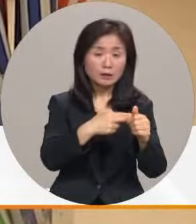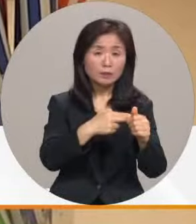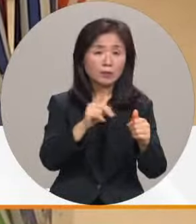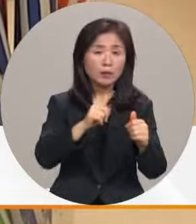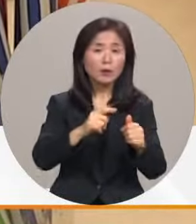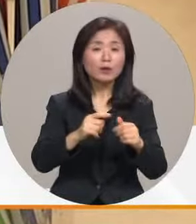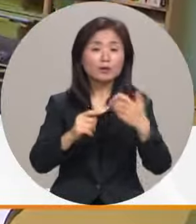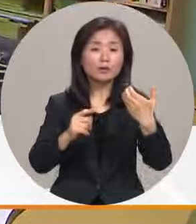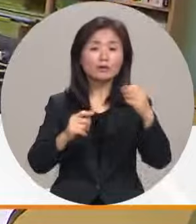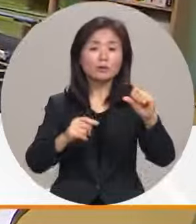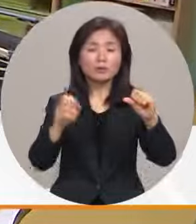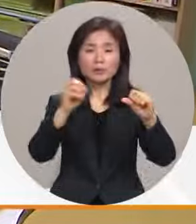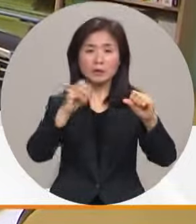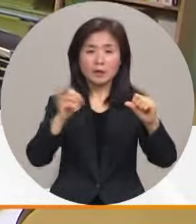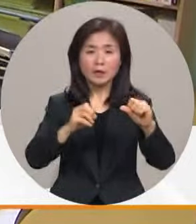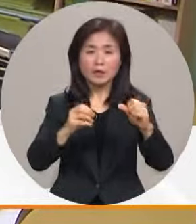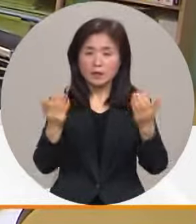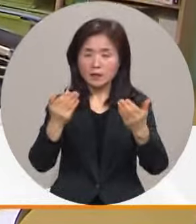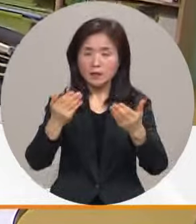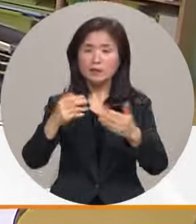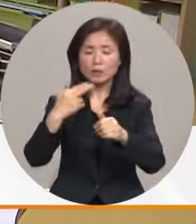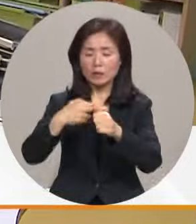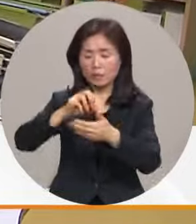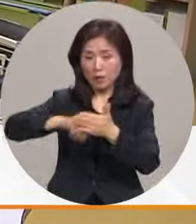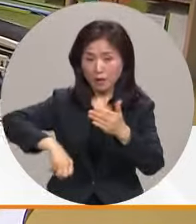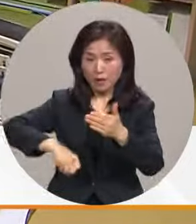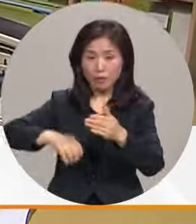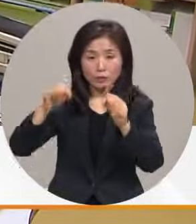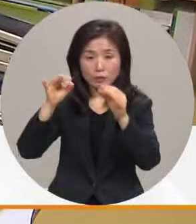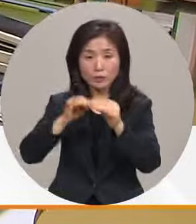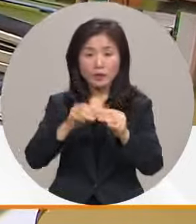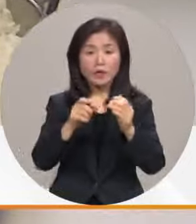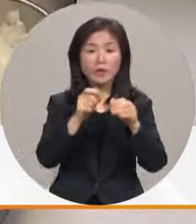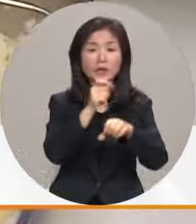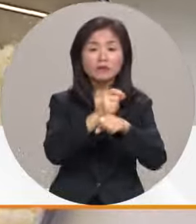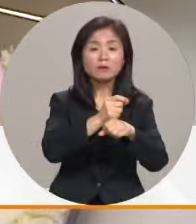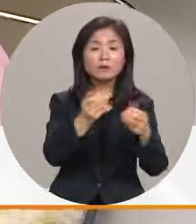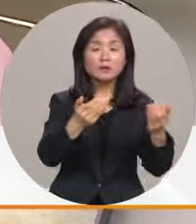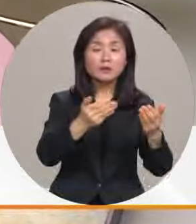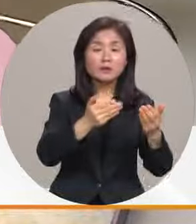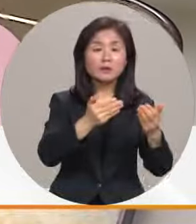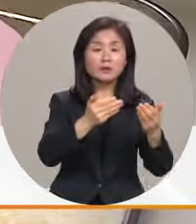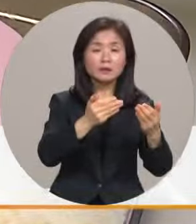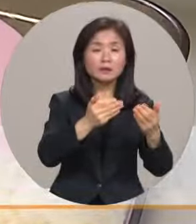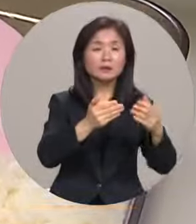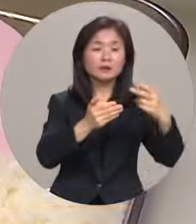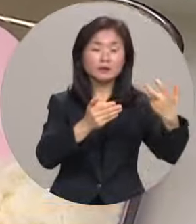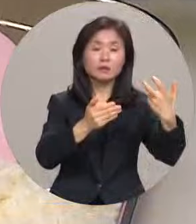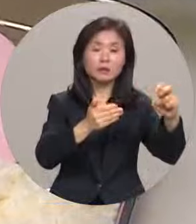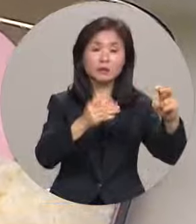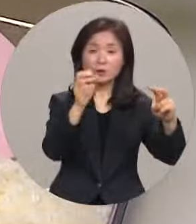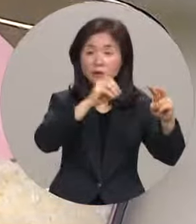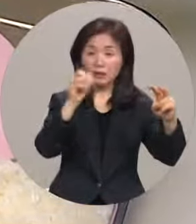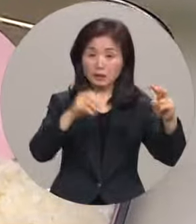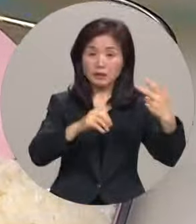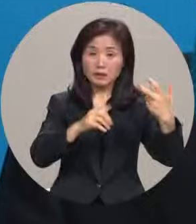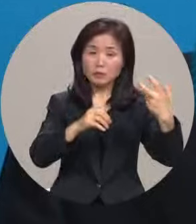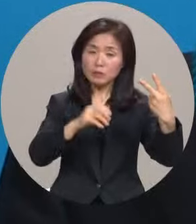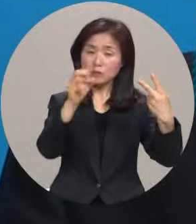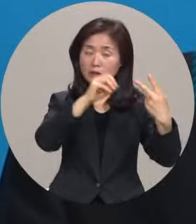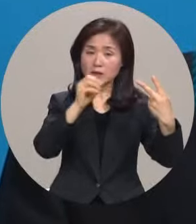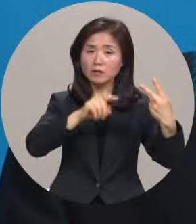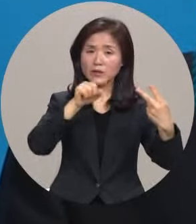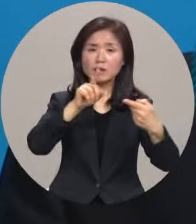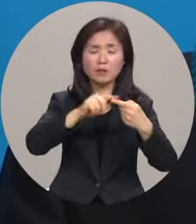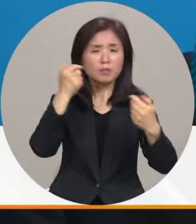늘고 학교 업후 배제에 동의한 반면 행정직 공무원의 72% 반대 의견을 보였습니다